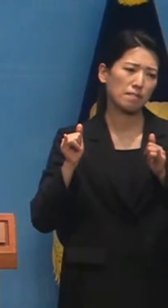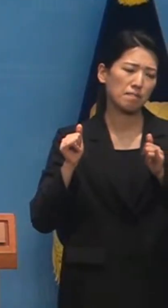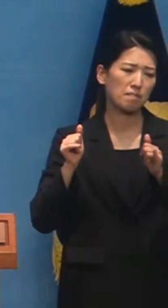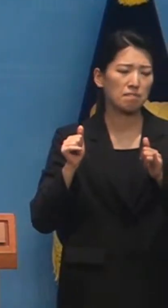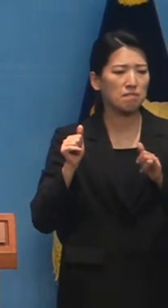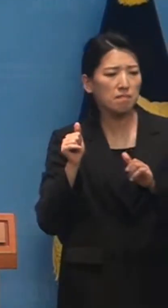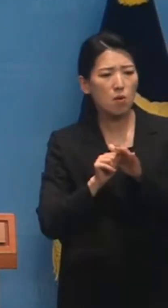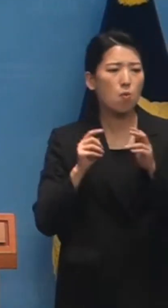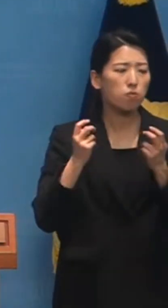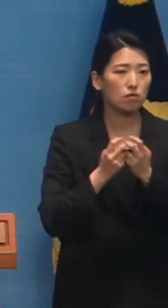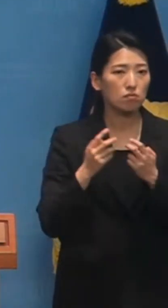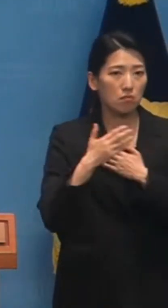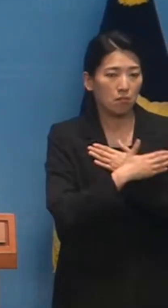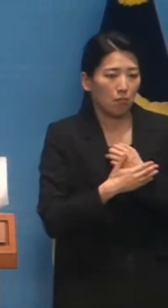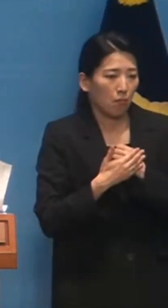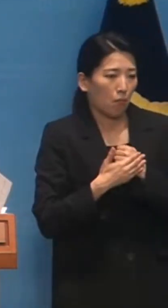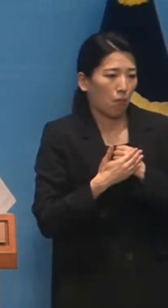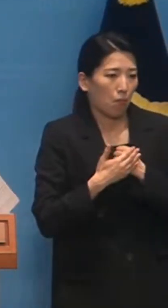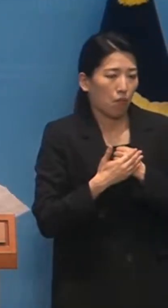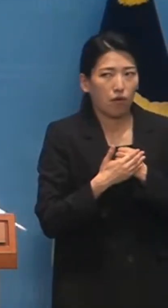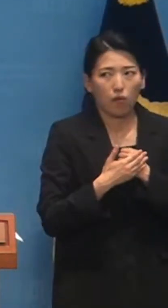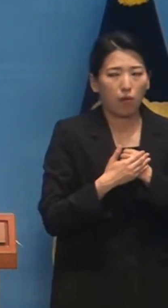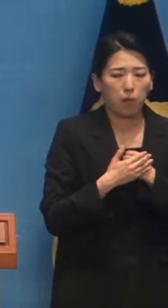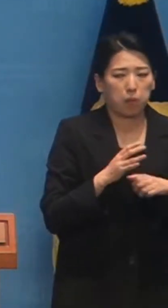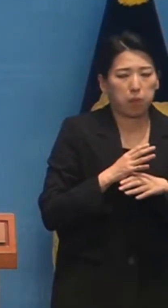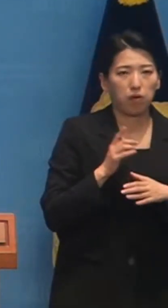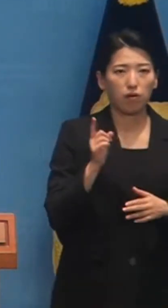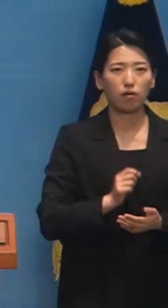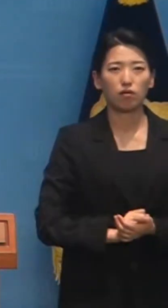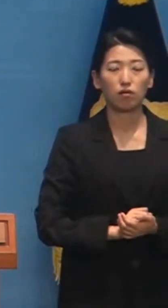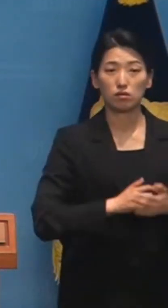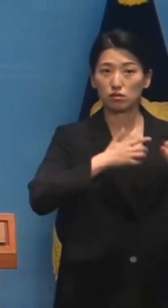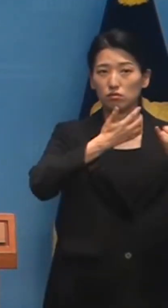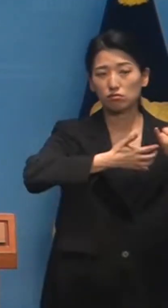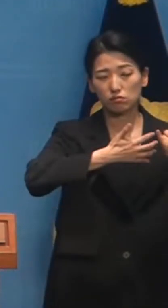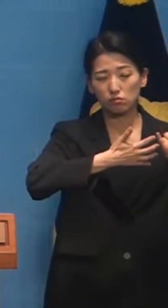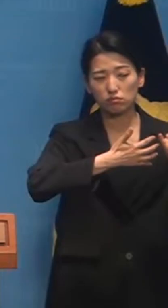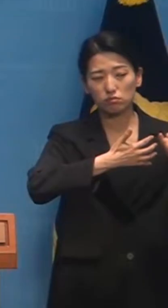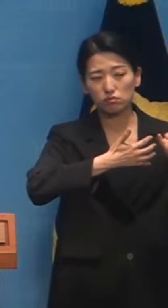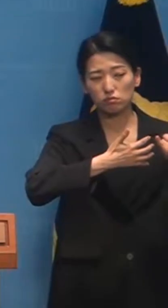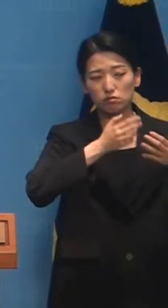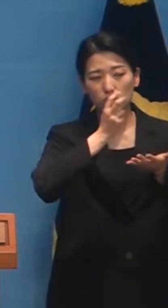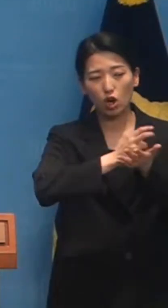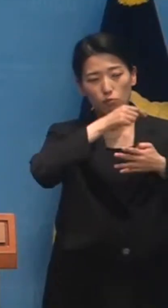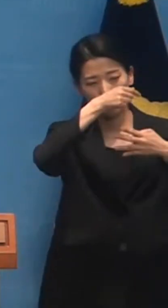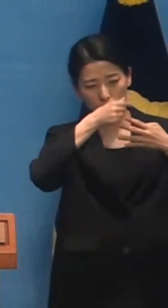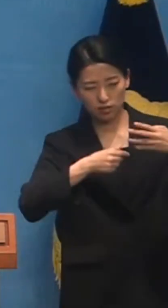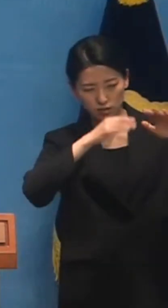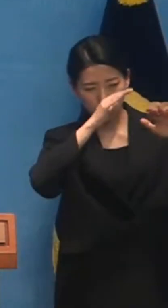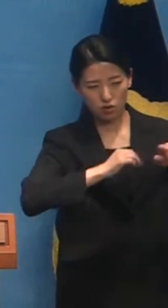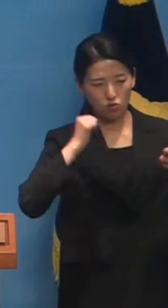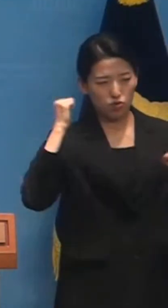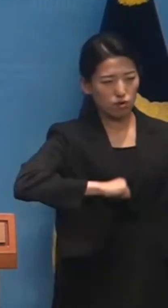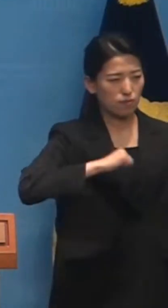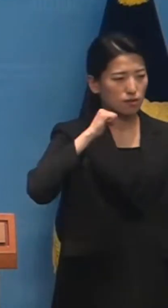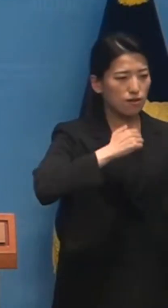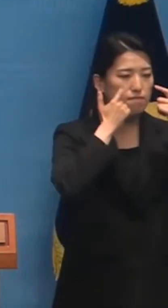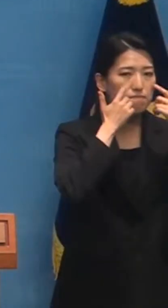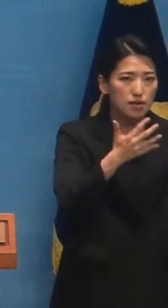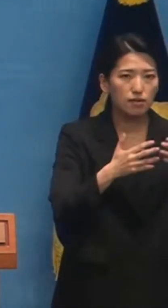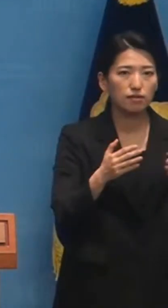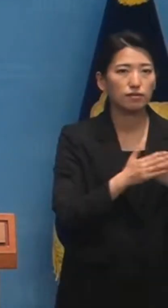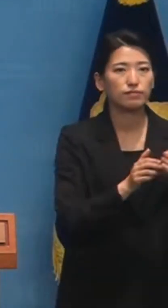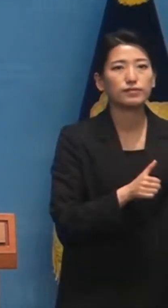섬짓, 동영상은 모니터링 결과 유튜브 커뮤니티 규정을 심각하게 위반한 것으로 확인되어